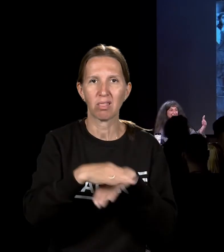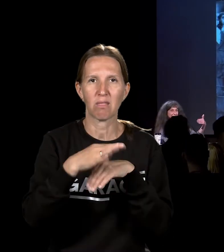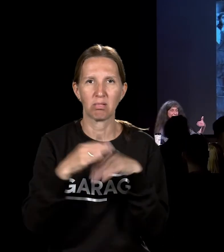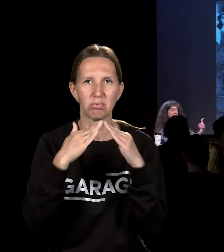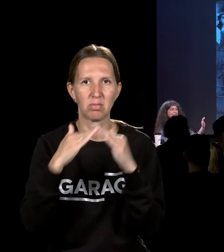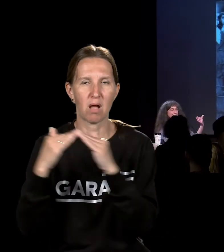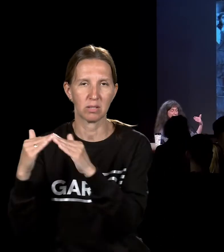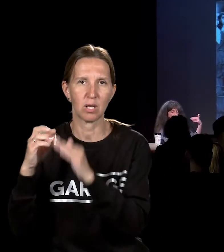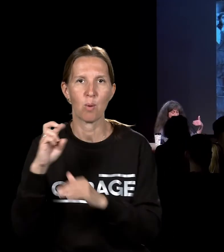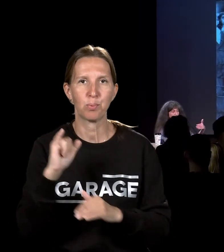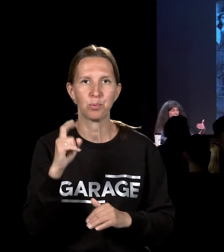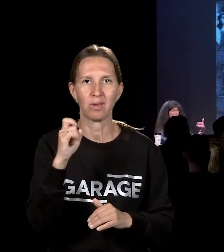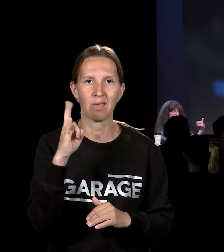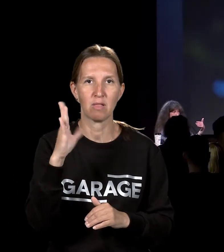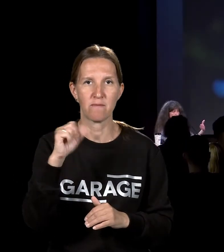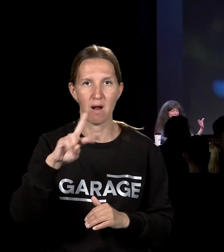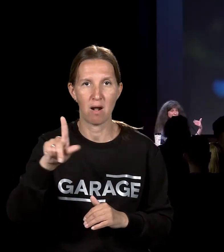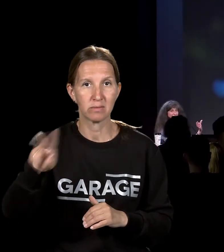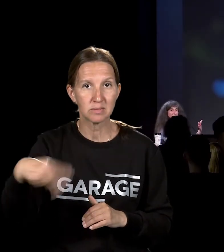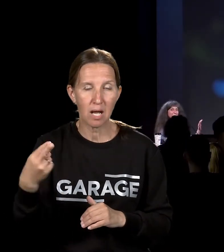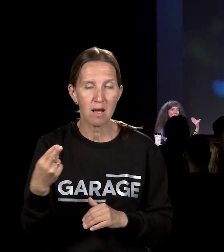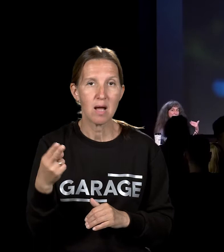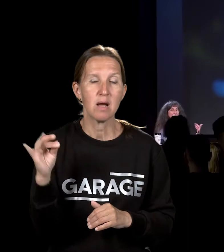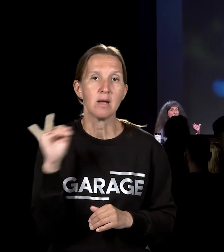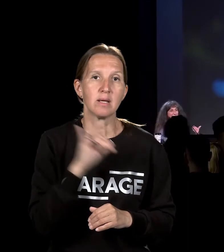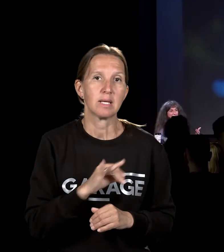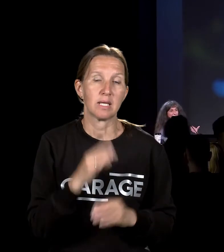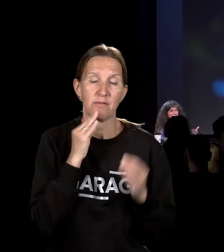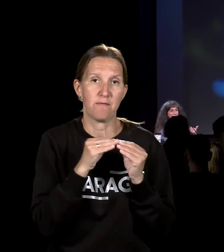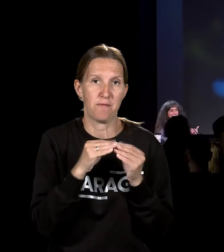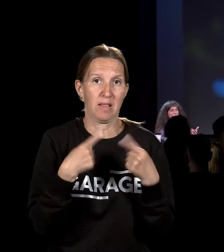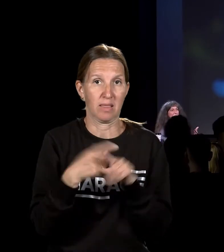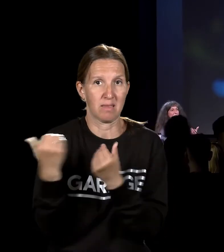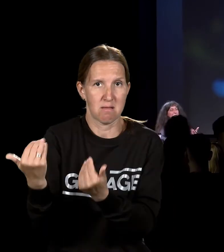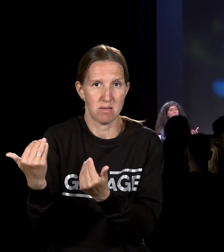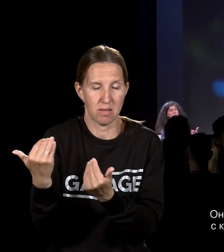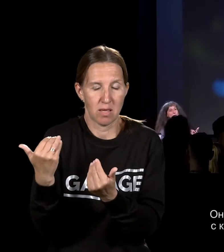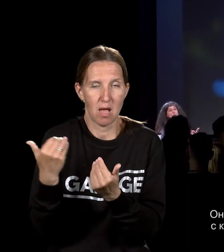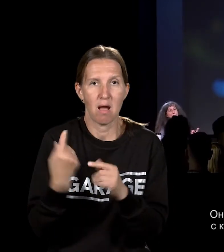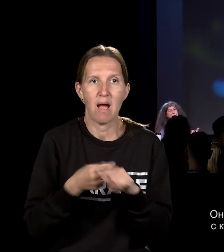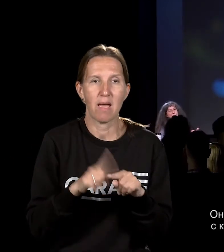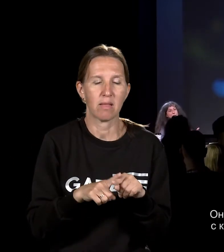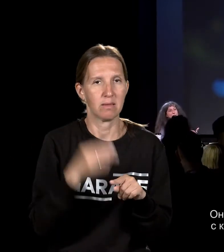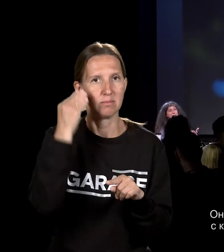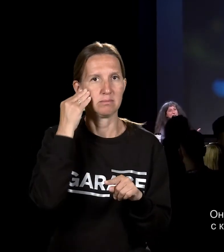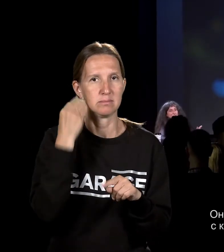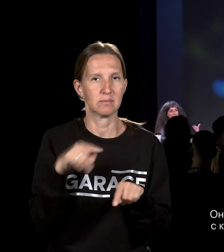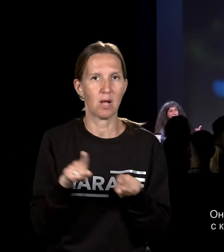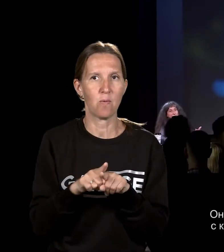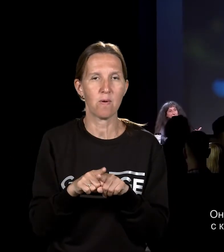заново и в той технике, в которой он работает, это такой реенактмент,